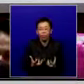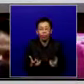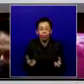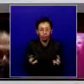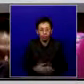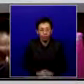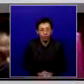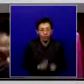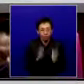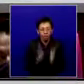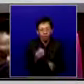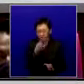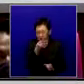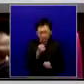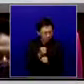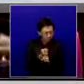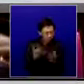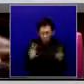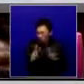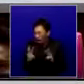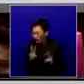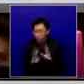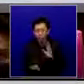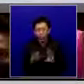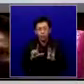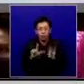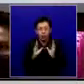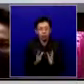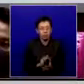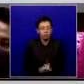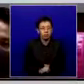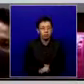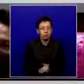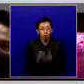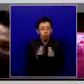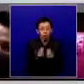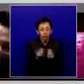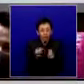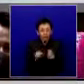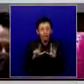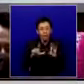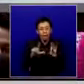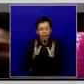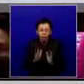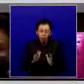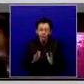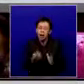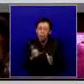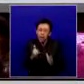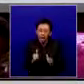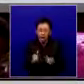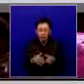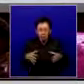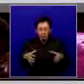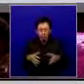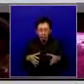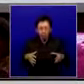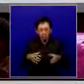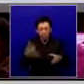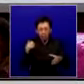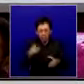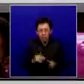มีคนต้องตกงานกว่า8ล้านคนตัวเลขเนี่ยมันขึ้นลงแต่ว่าไม่มีตัวเลขที่ชัดเจนแ